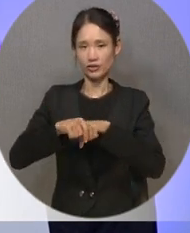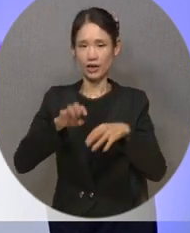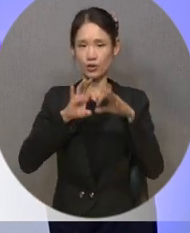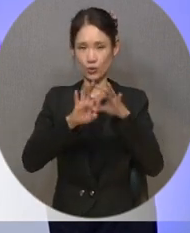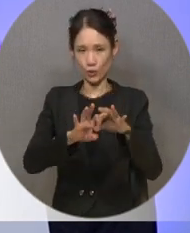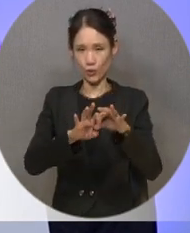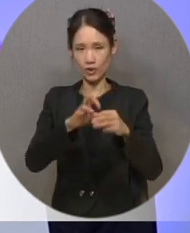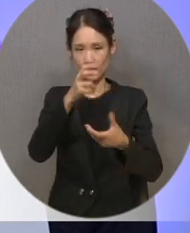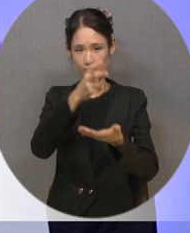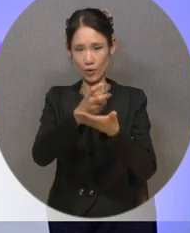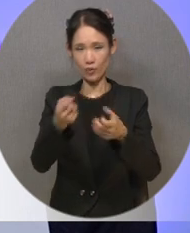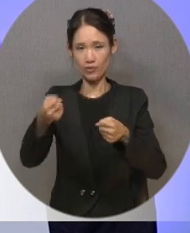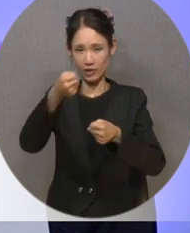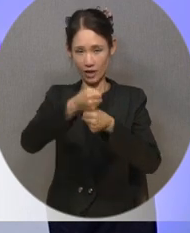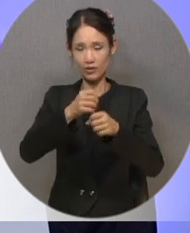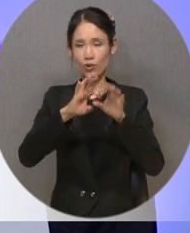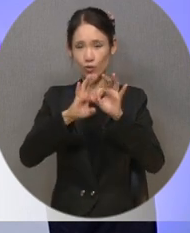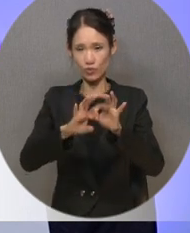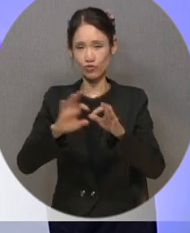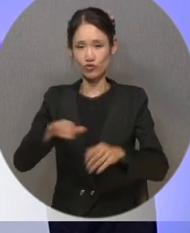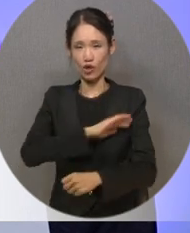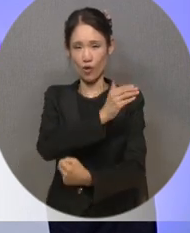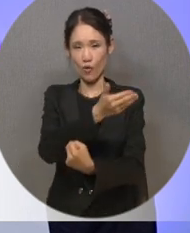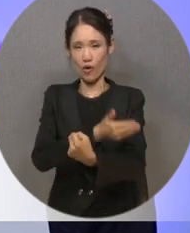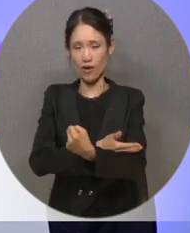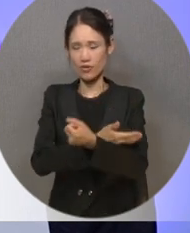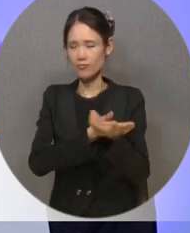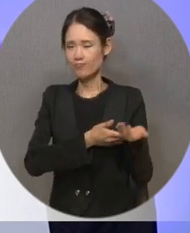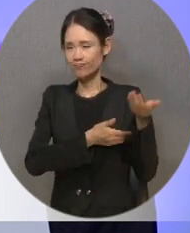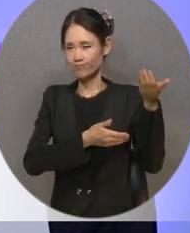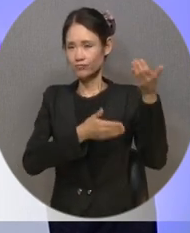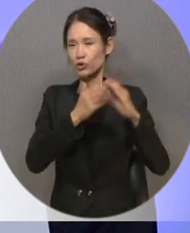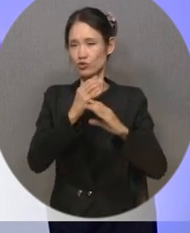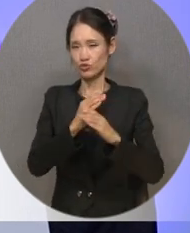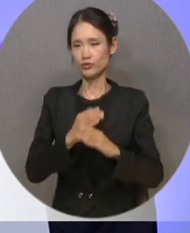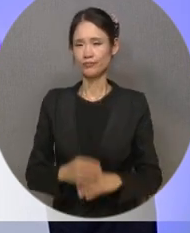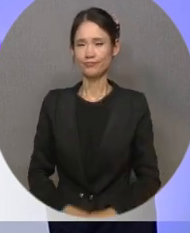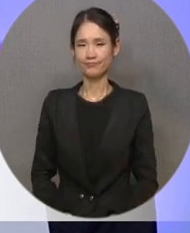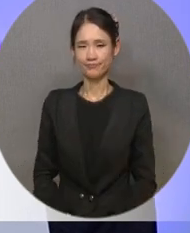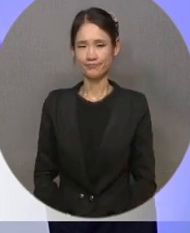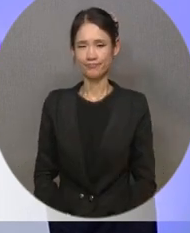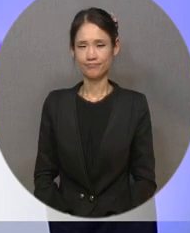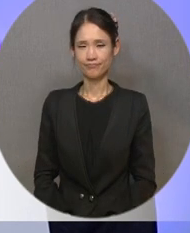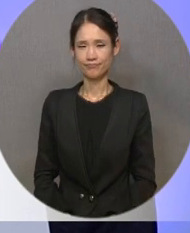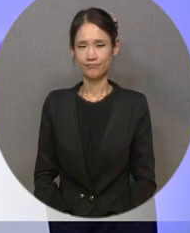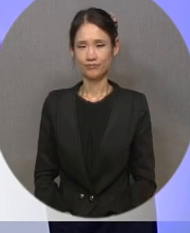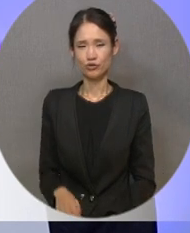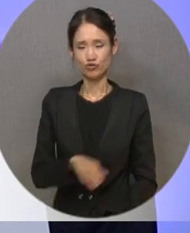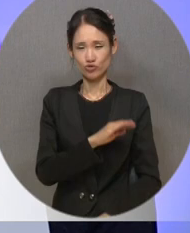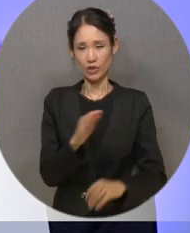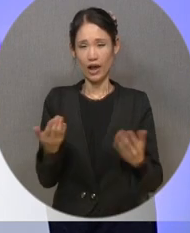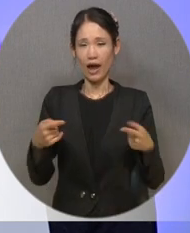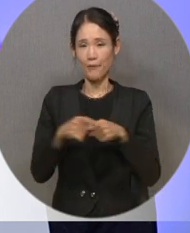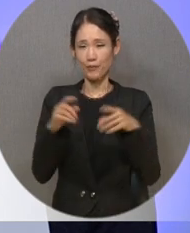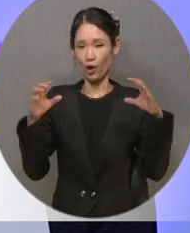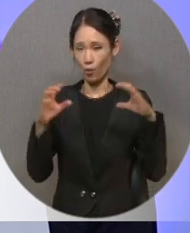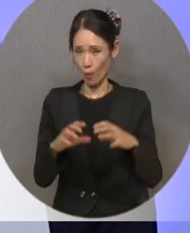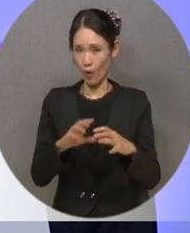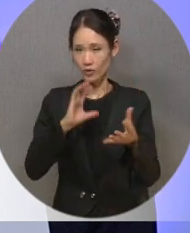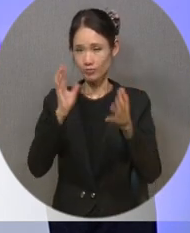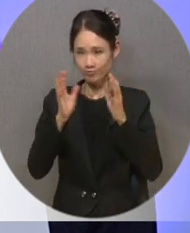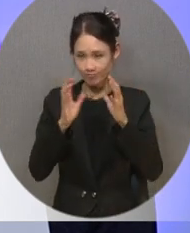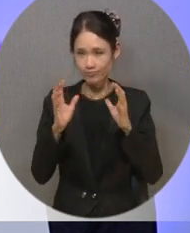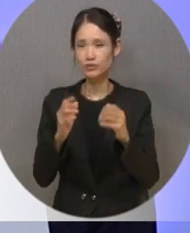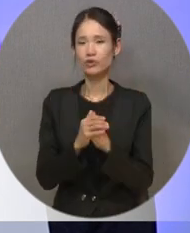통해서 우리의 원리를 향상시켜오고 있습니다 우리가 모여 머리를